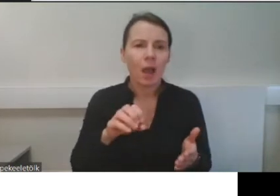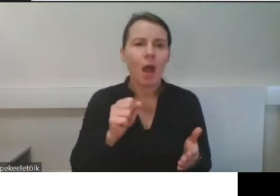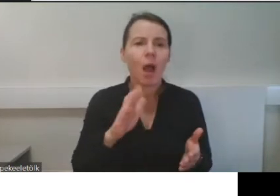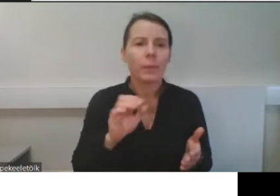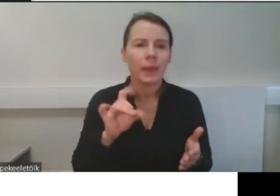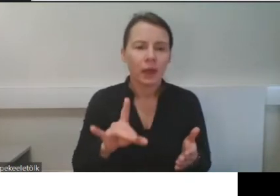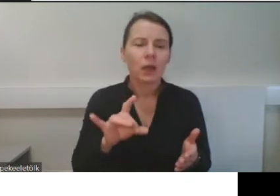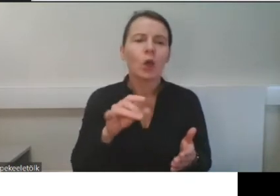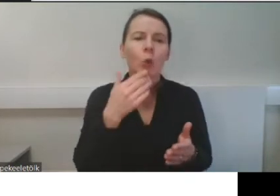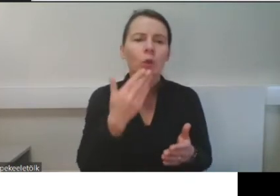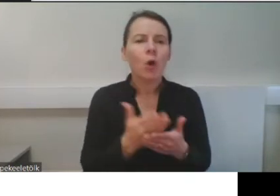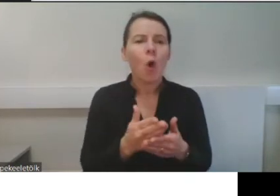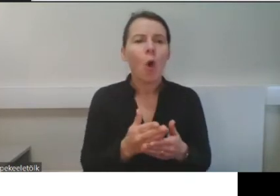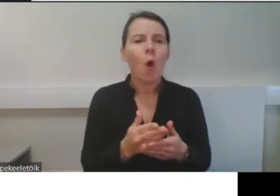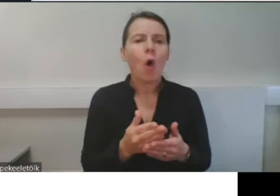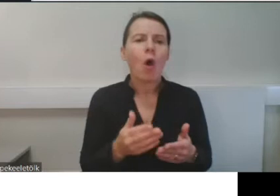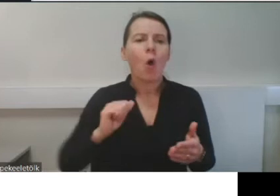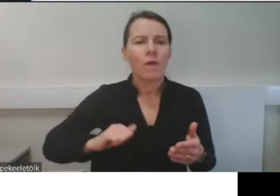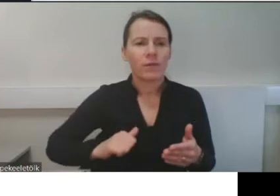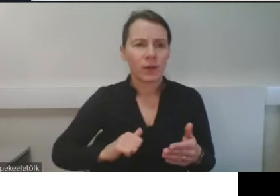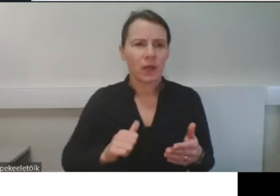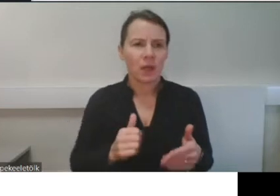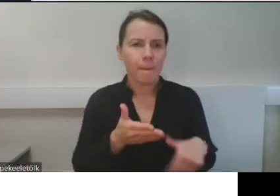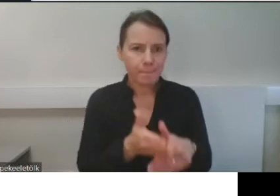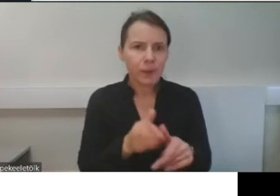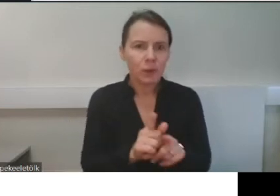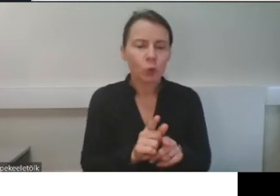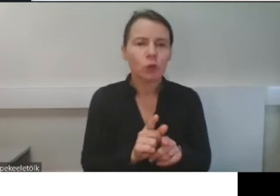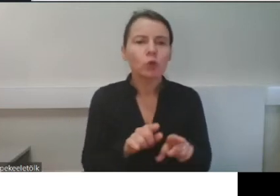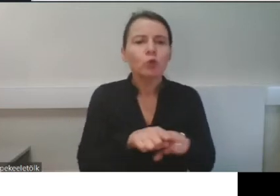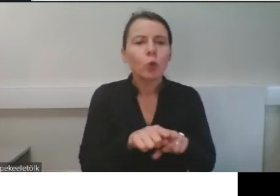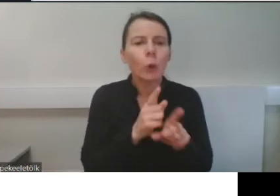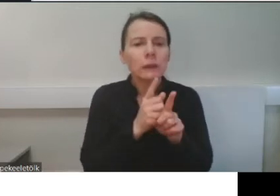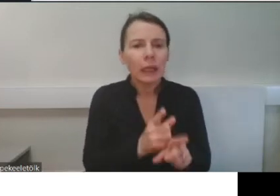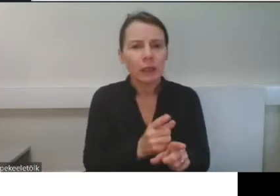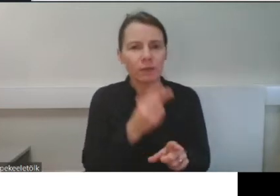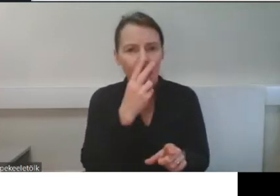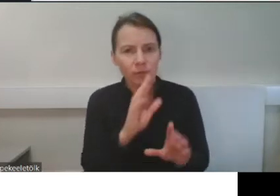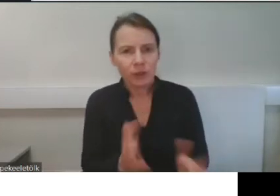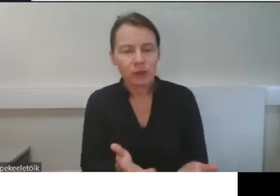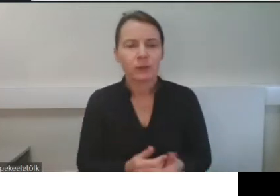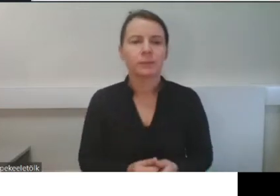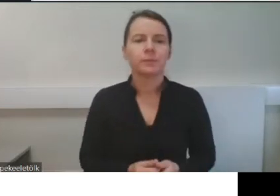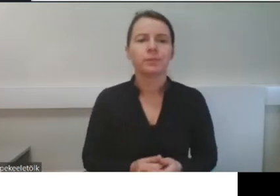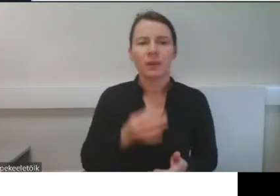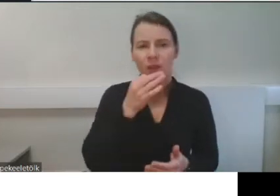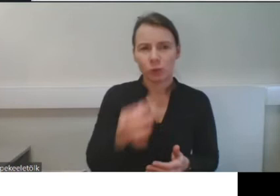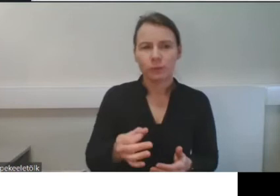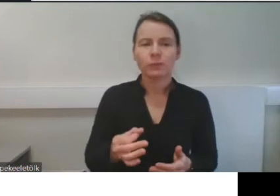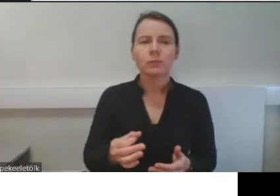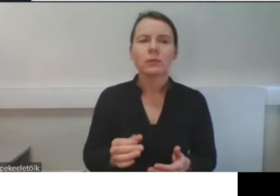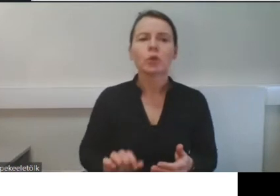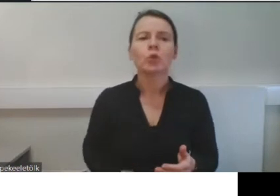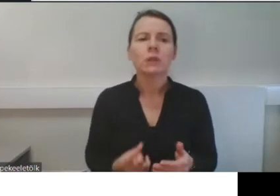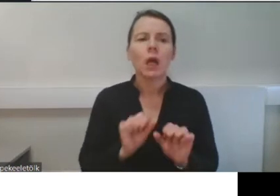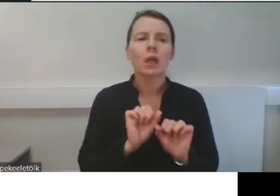seotud ja puudust tuleneva abivajadusega seotud küsimused. Ja see on siis oranžikas joon siin joonisel,